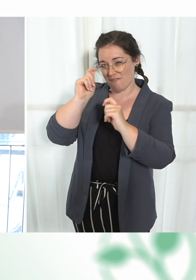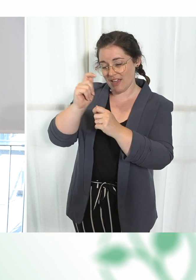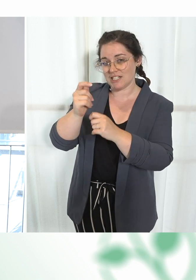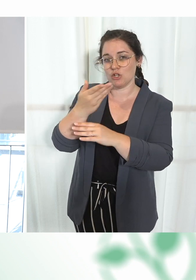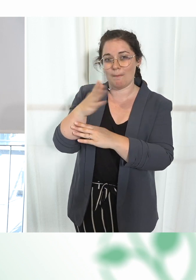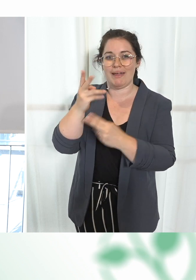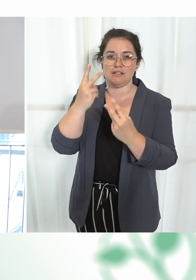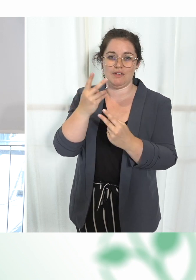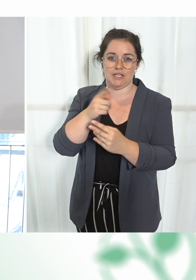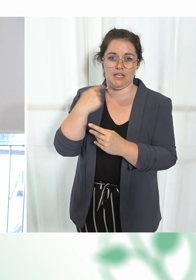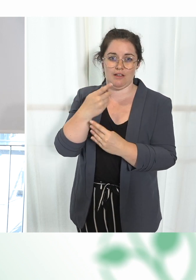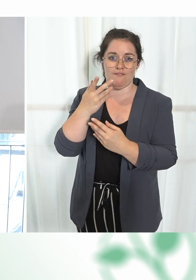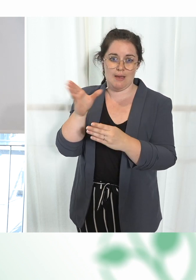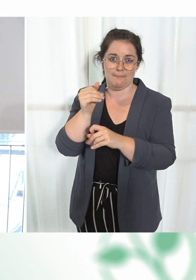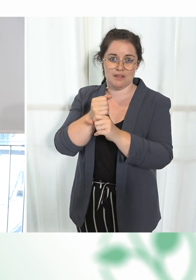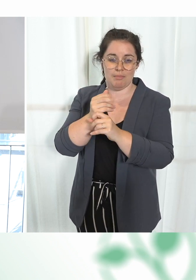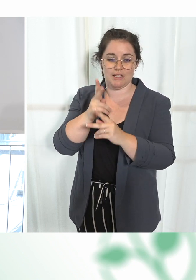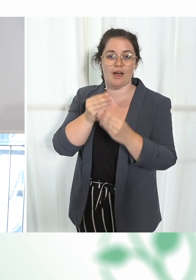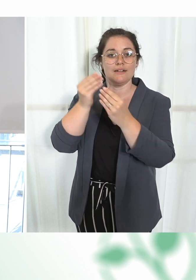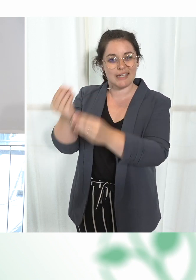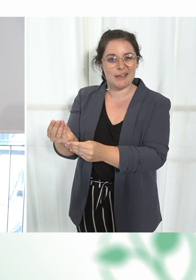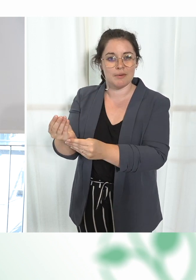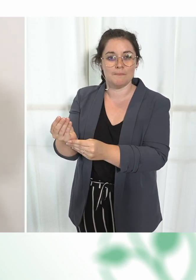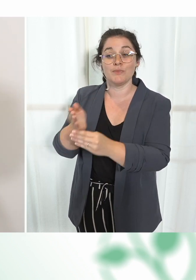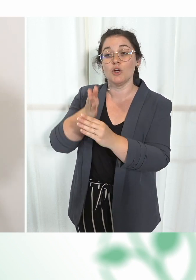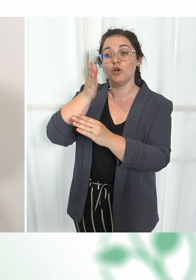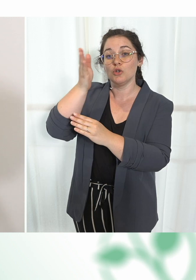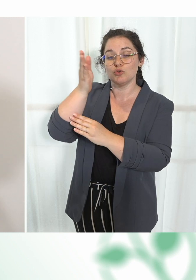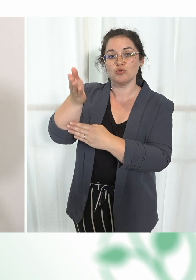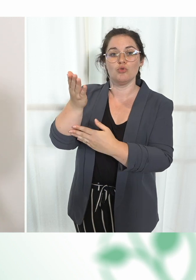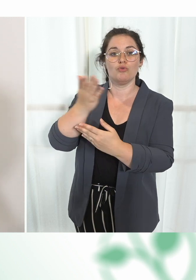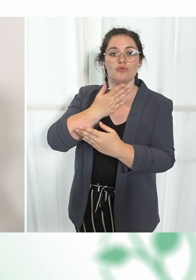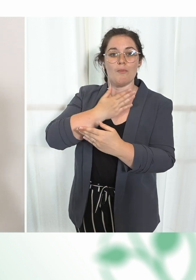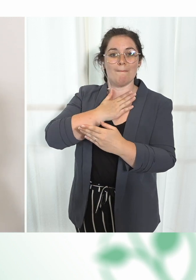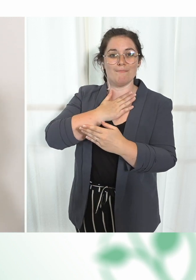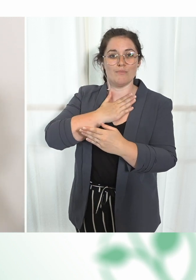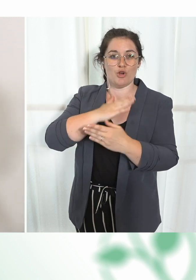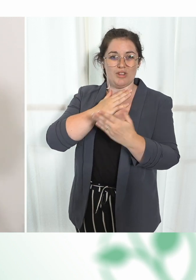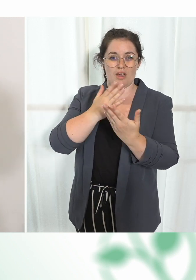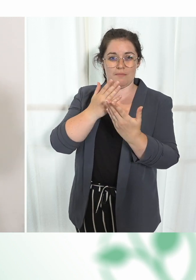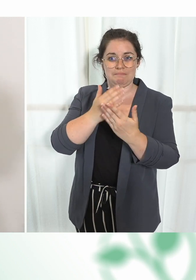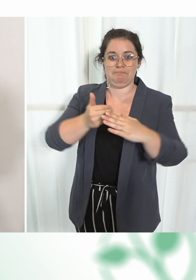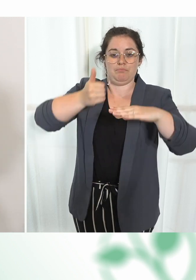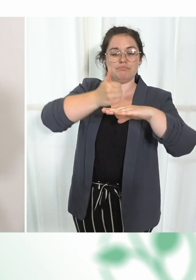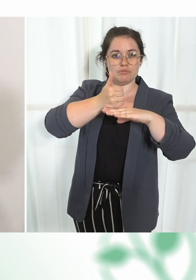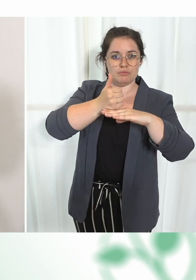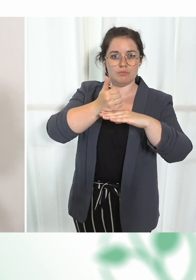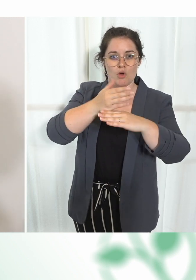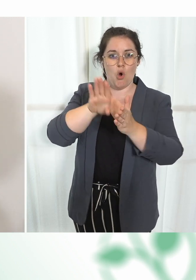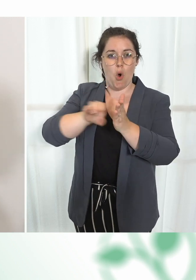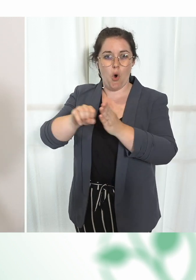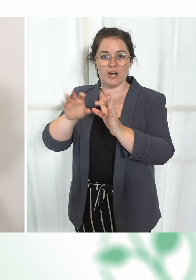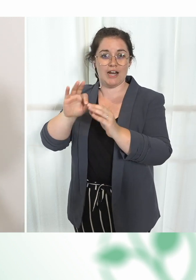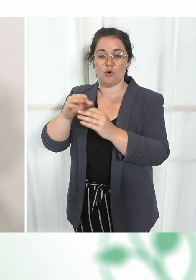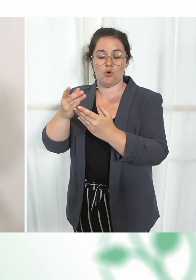was wir unseren Mitarbeitern mitgeben können. Und wenn wir uns jetzt in Zukunft abheben wollen, auch vom Online-Markt und vom E-Commerce, dann ist das für